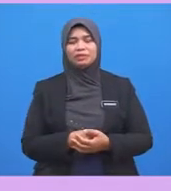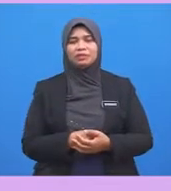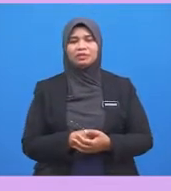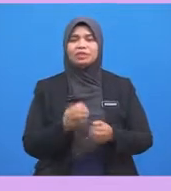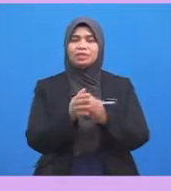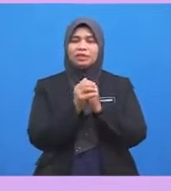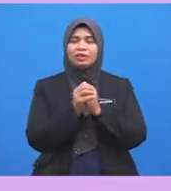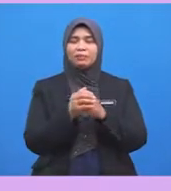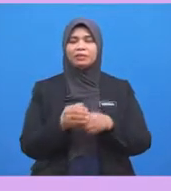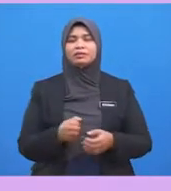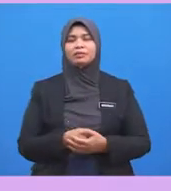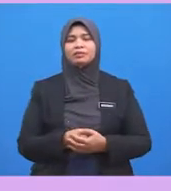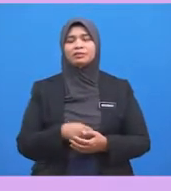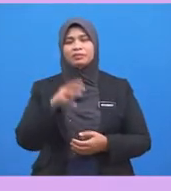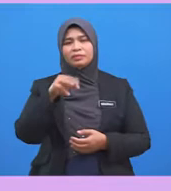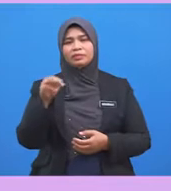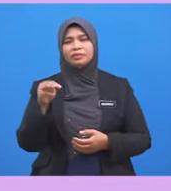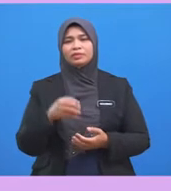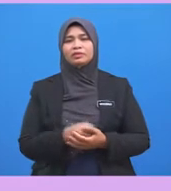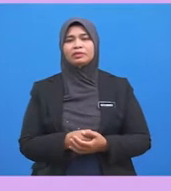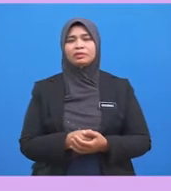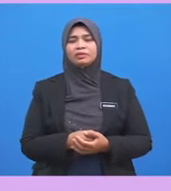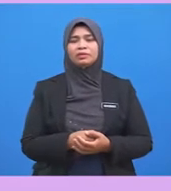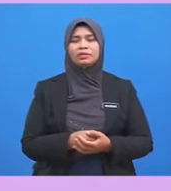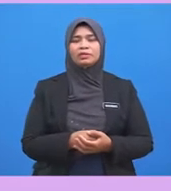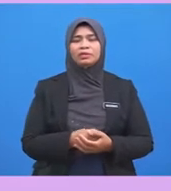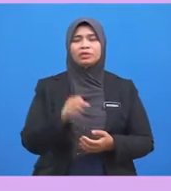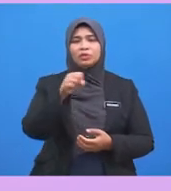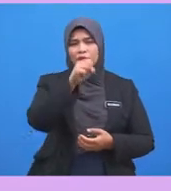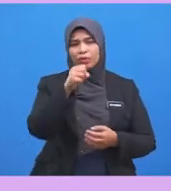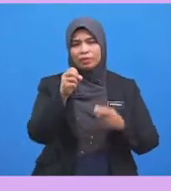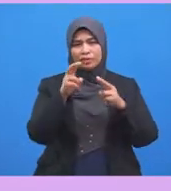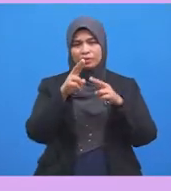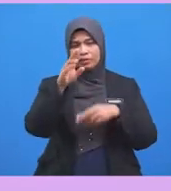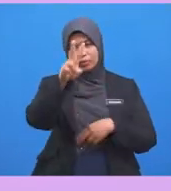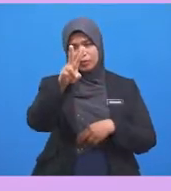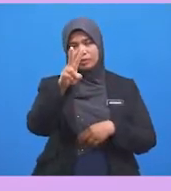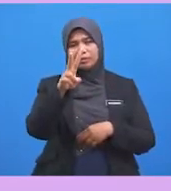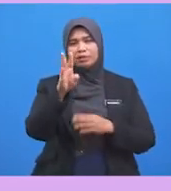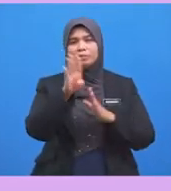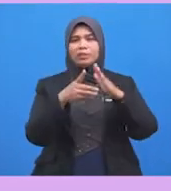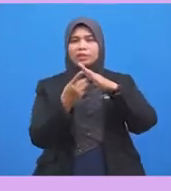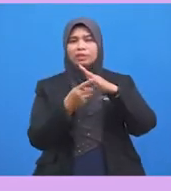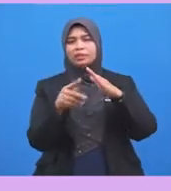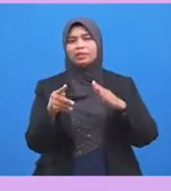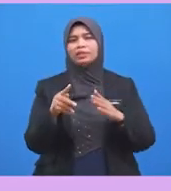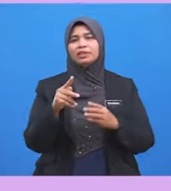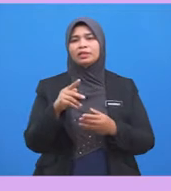Syabas, Amy. Syabas, murid-murid. Soalan uji minda kedua. Berdasarkan